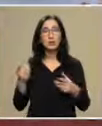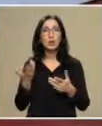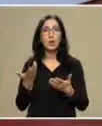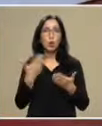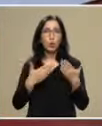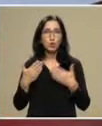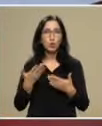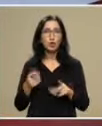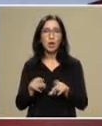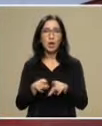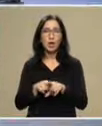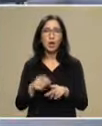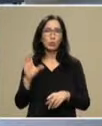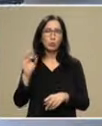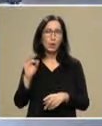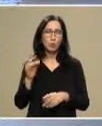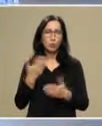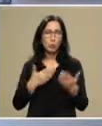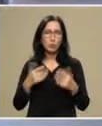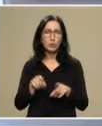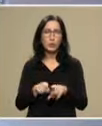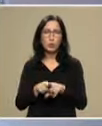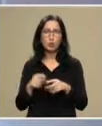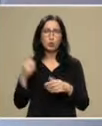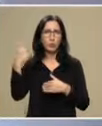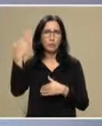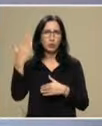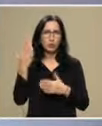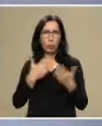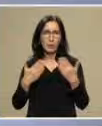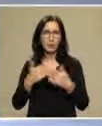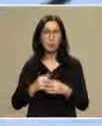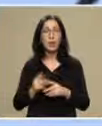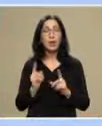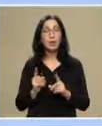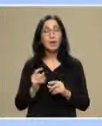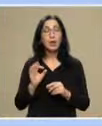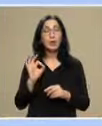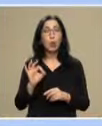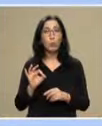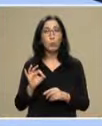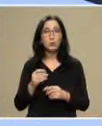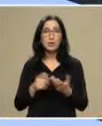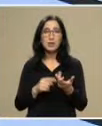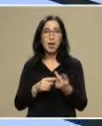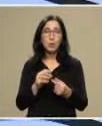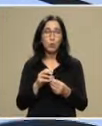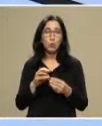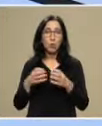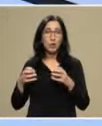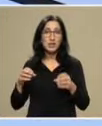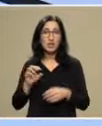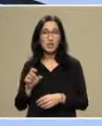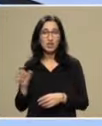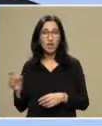учебни заведения, както от средното образование, така и от висшето образование. Ако трябва да обобщя с няколко изречения